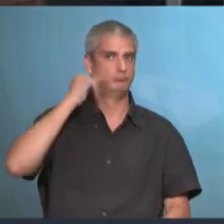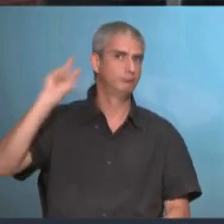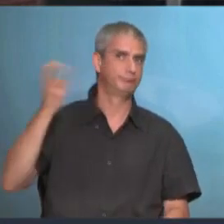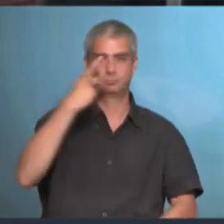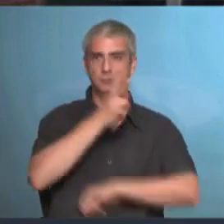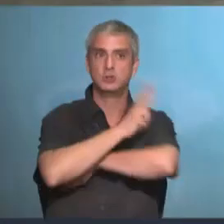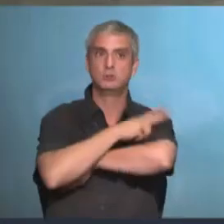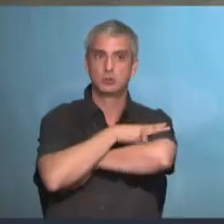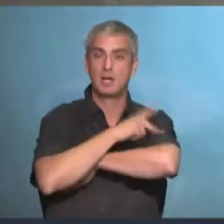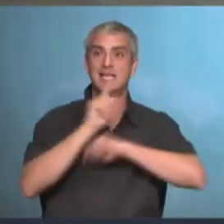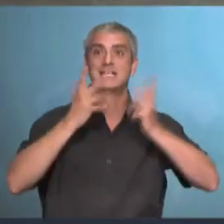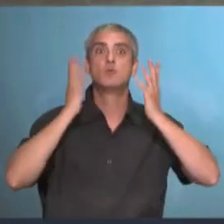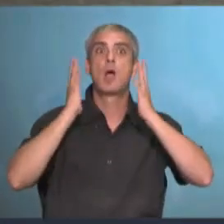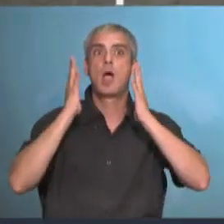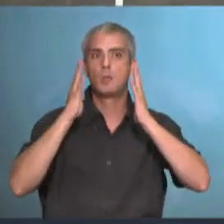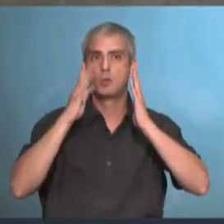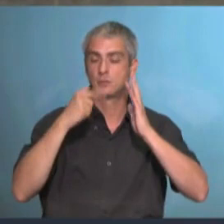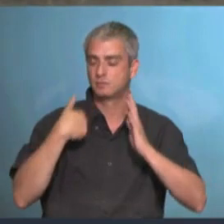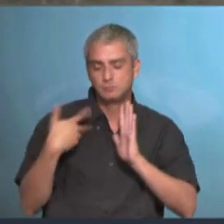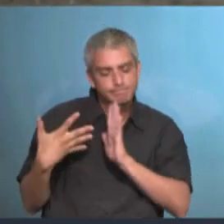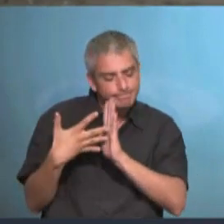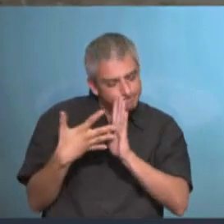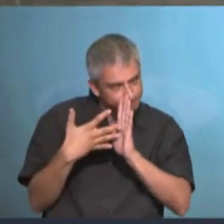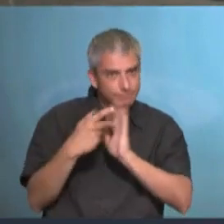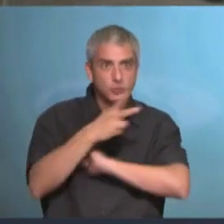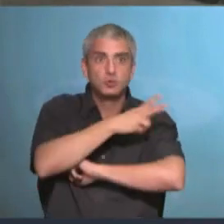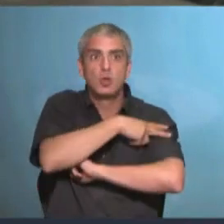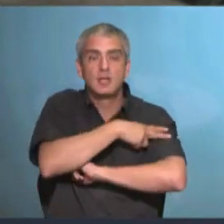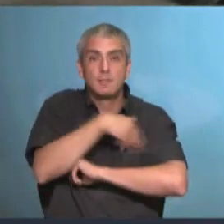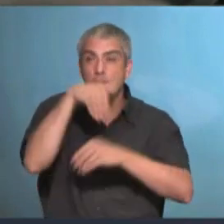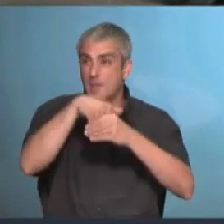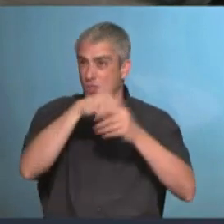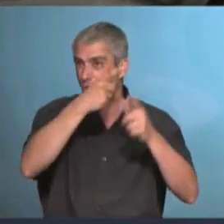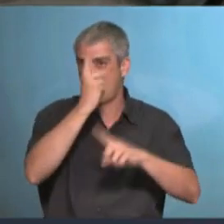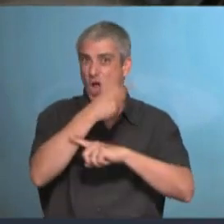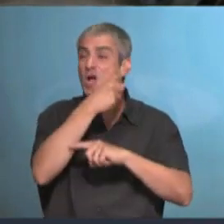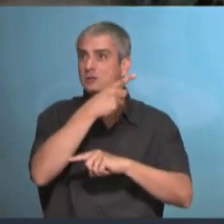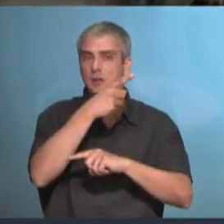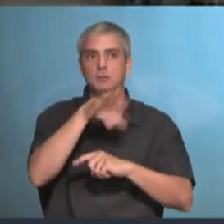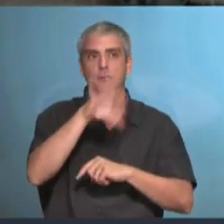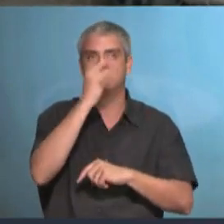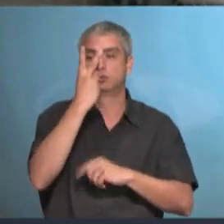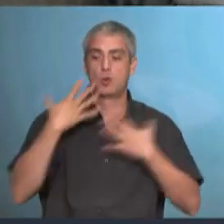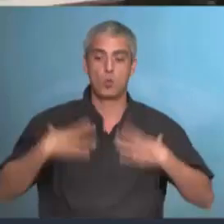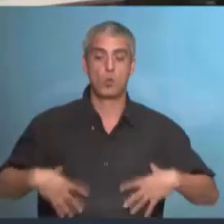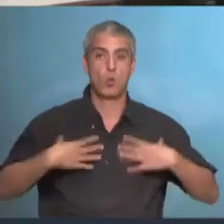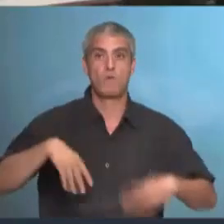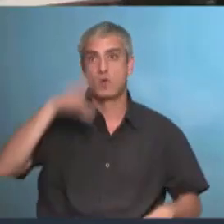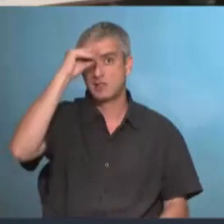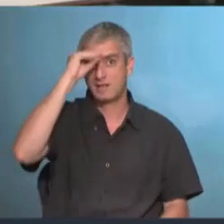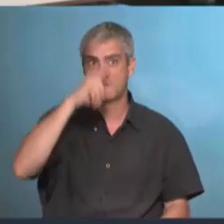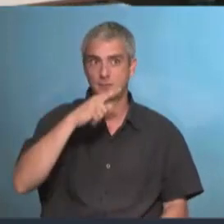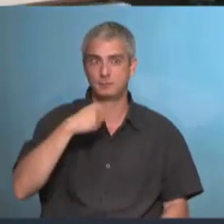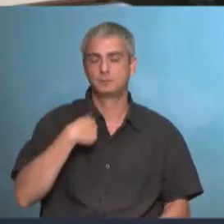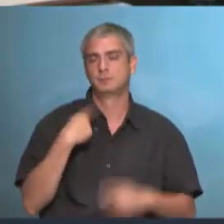המשטרה על אירוע חמור, ובסריקה שערכו השוטרים בתוך מתחם ההוסטל נמצאו שתי גופות גברים. סגרנו